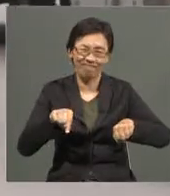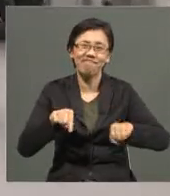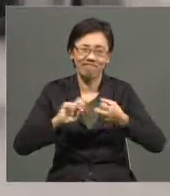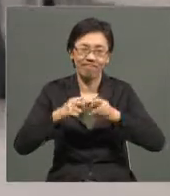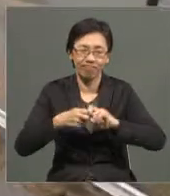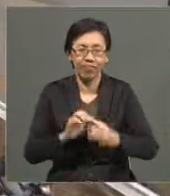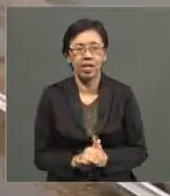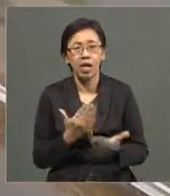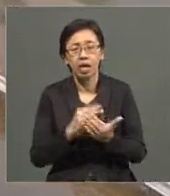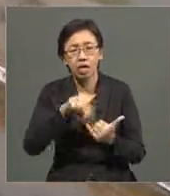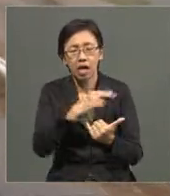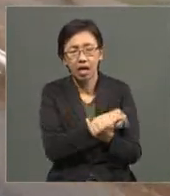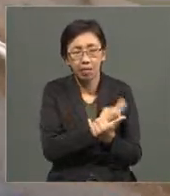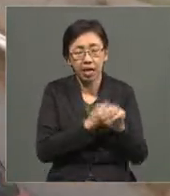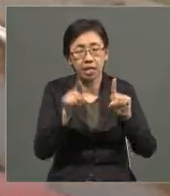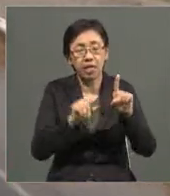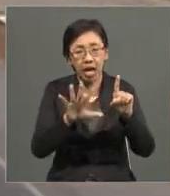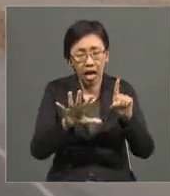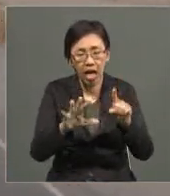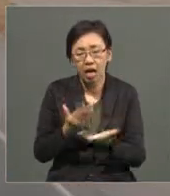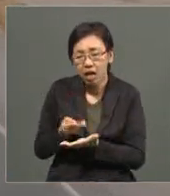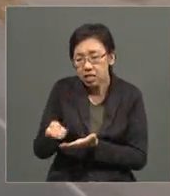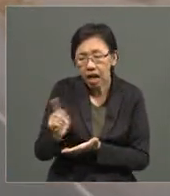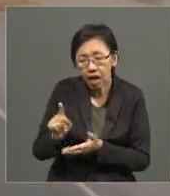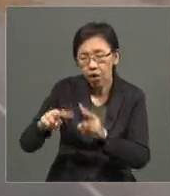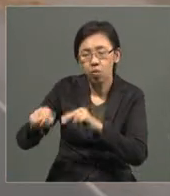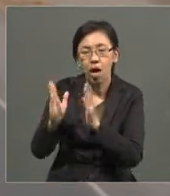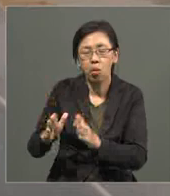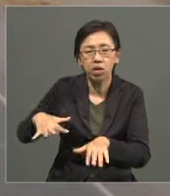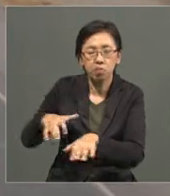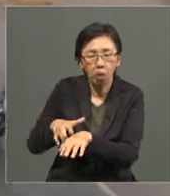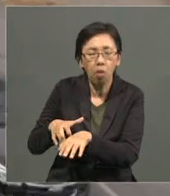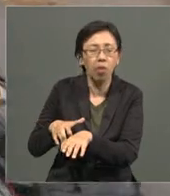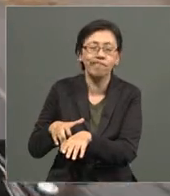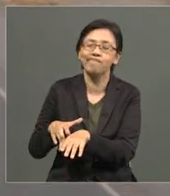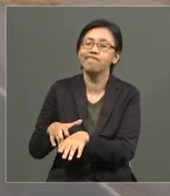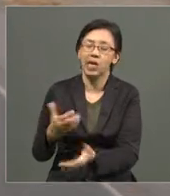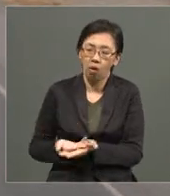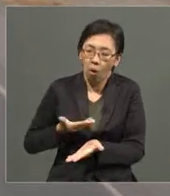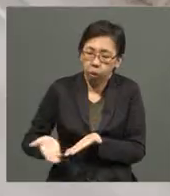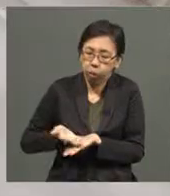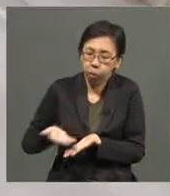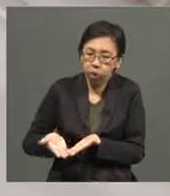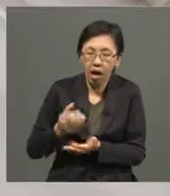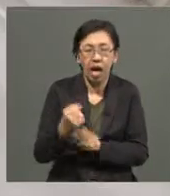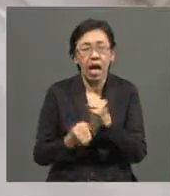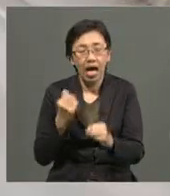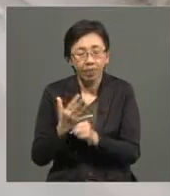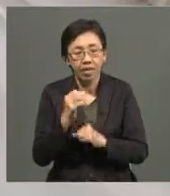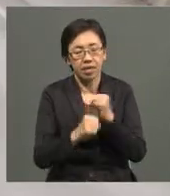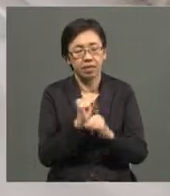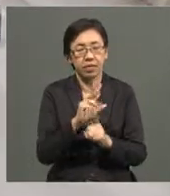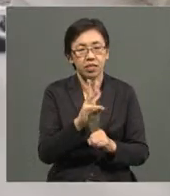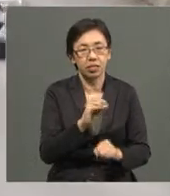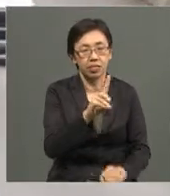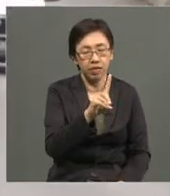นค่ารักษาพยาบาล1ใน5นำไปใช้ดูแลผู้ประสบเหตุคิดเป็นความสูญเสียทางเศรษฐกิจ5ปีคือในปี